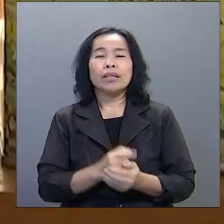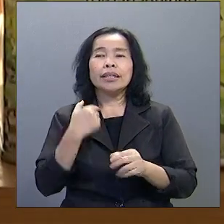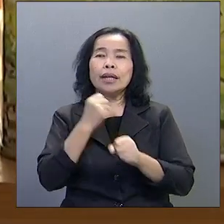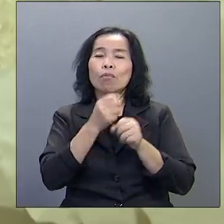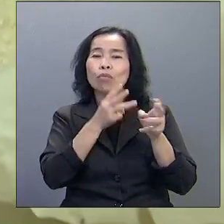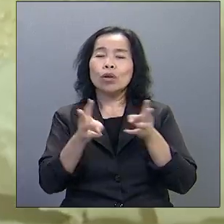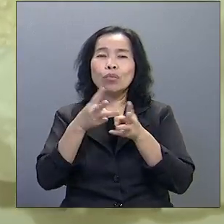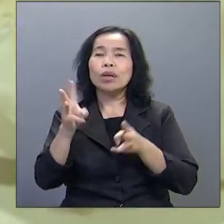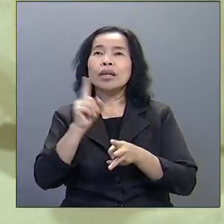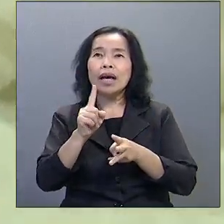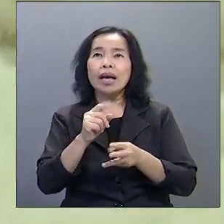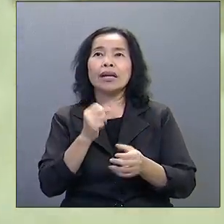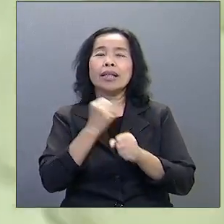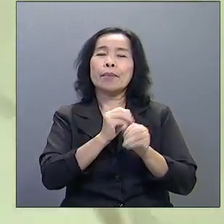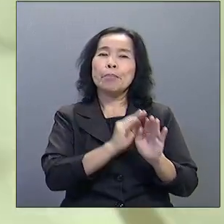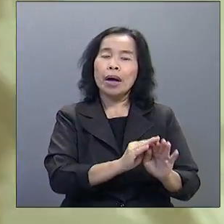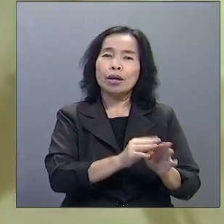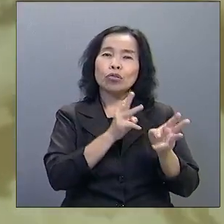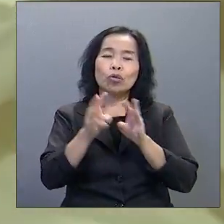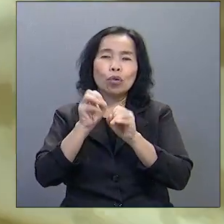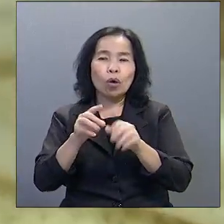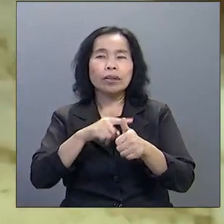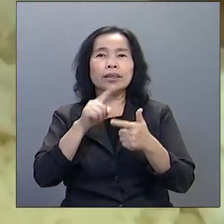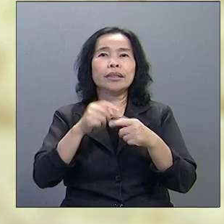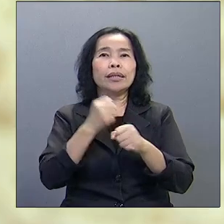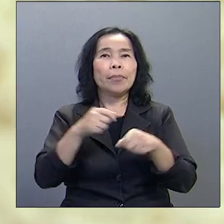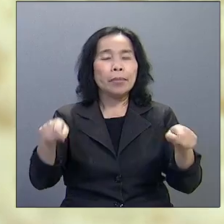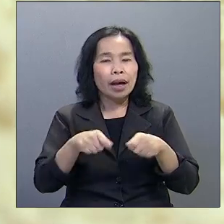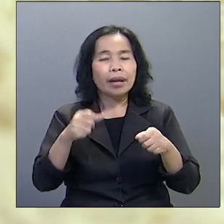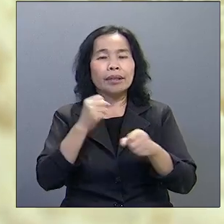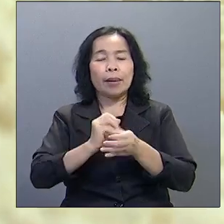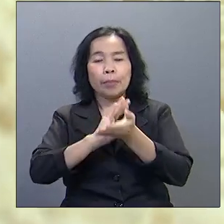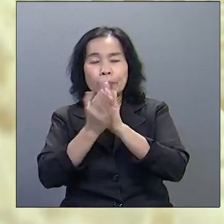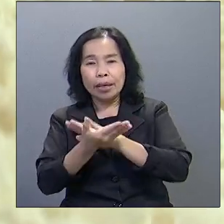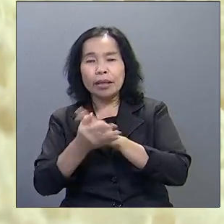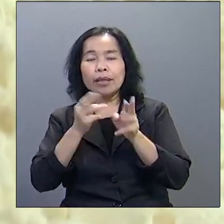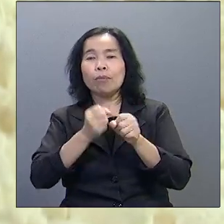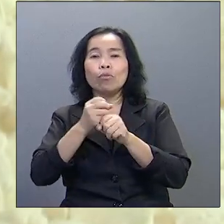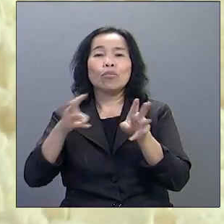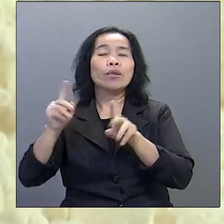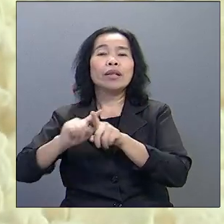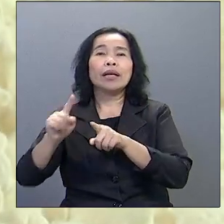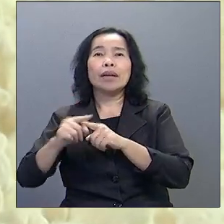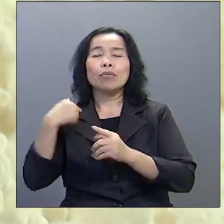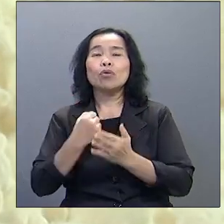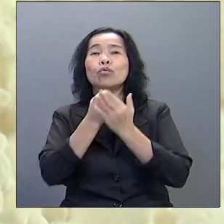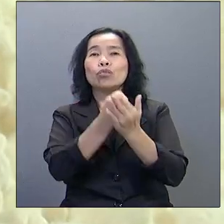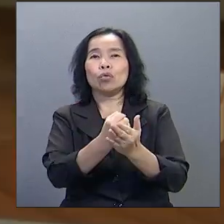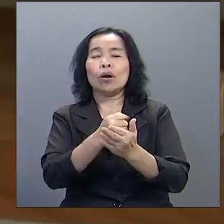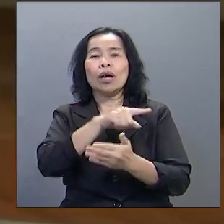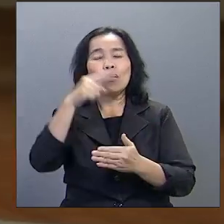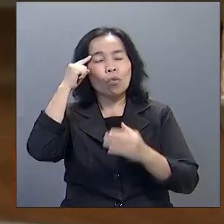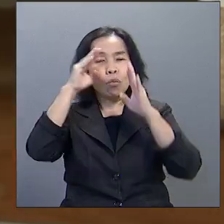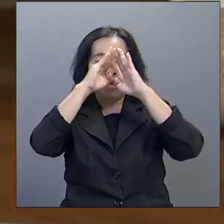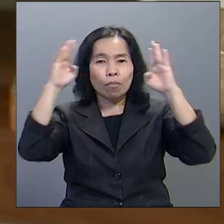ไงอาจจะเป็นการหมักอาจจะเป็นการทำอาหารอาจจะเป็นการแปรรูปไปเป็นอย่างอื่นแล้วก็ไปช่วยเขาให้ความรู้